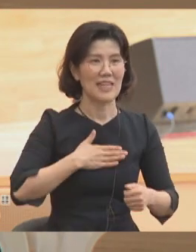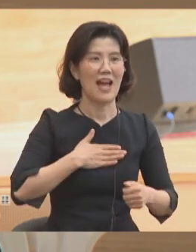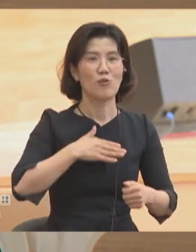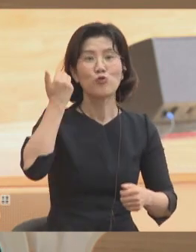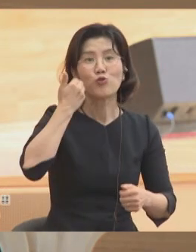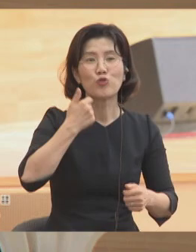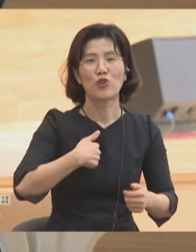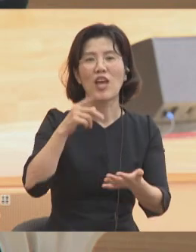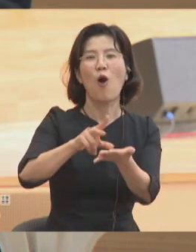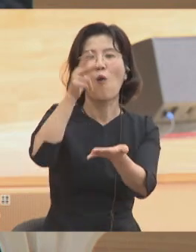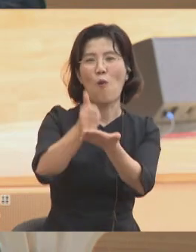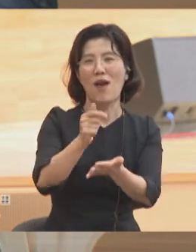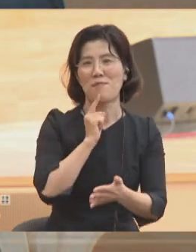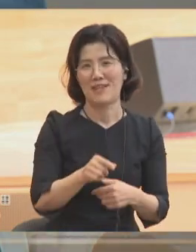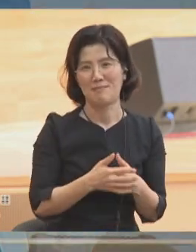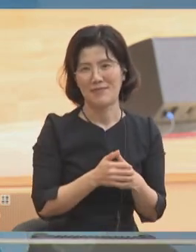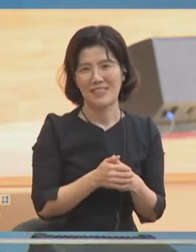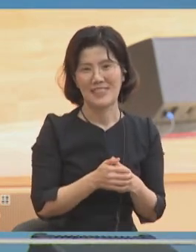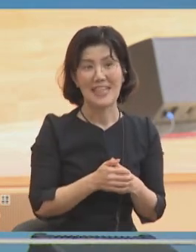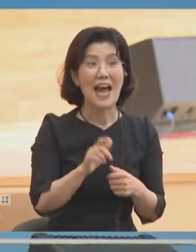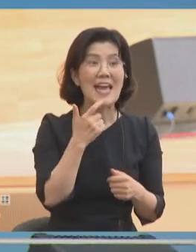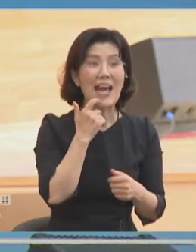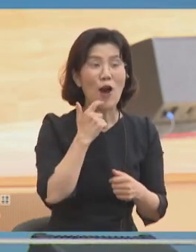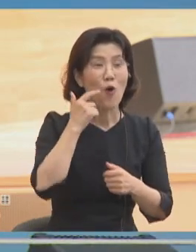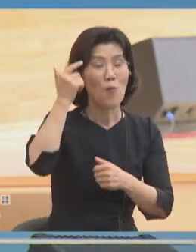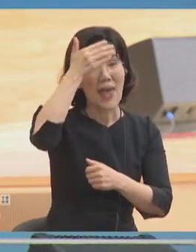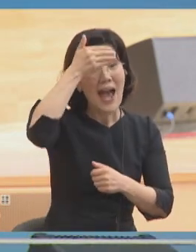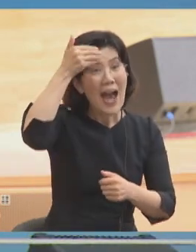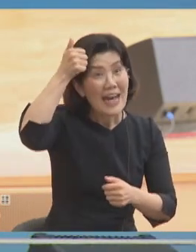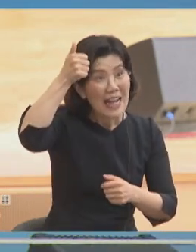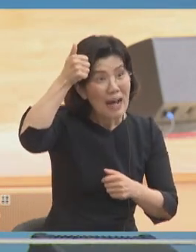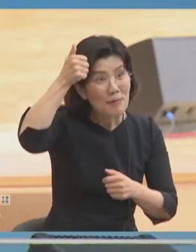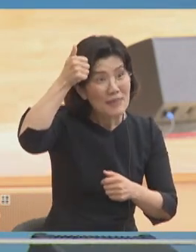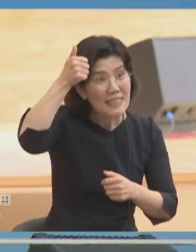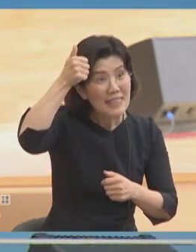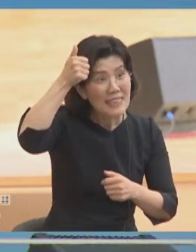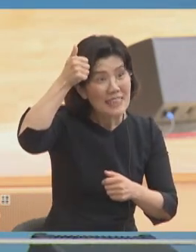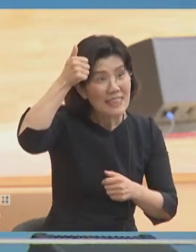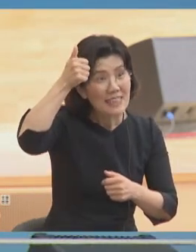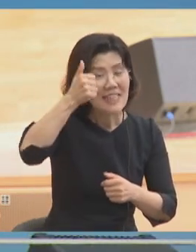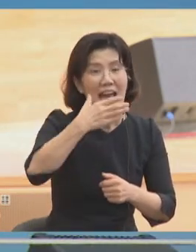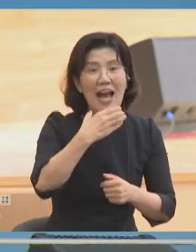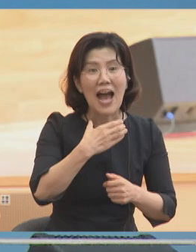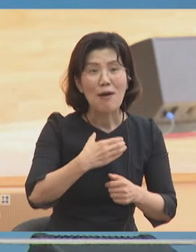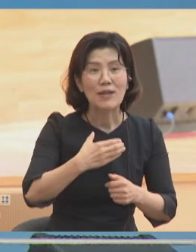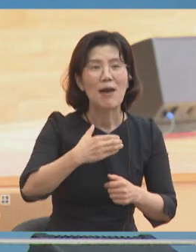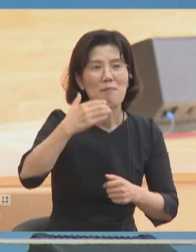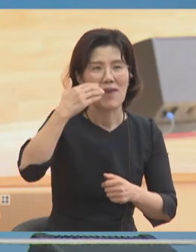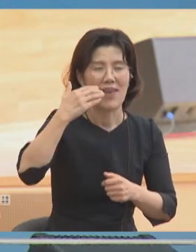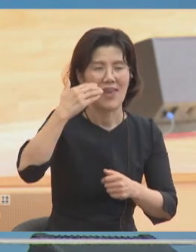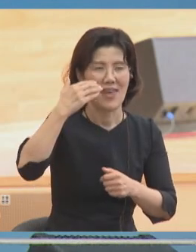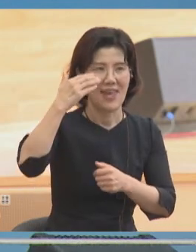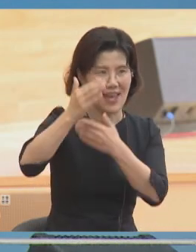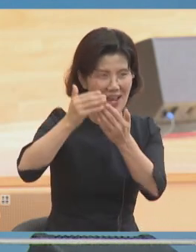소개하세요 그러면서 야곱의 할아버지 아브라함의 하나님 야곱의 아버지 이삭의 하나님이라고